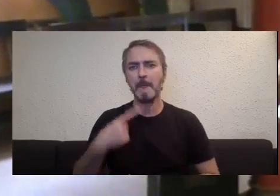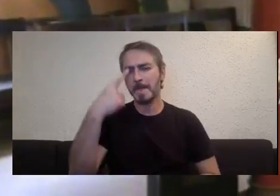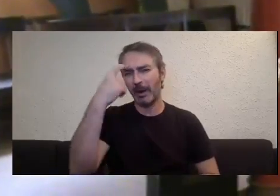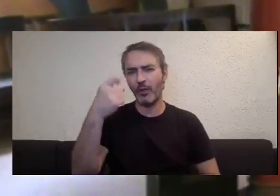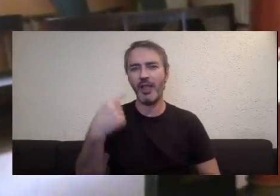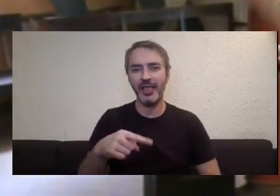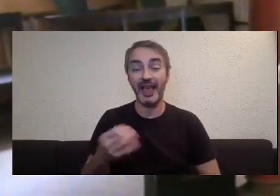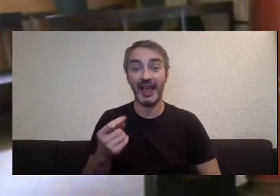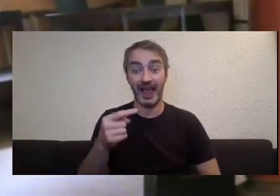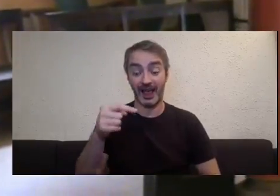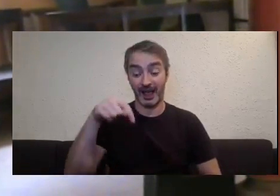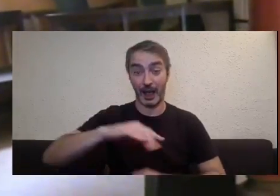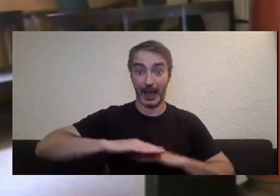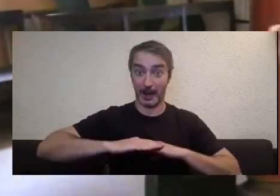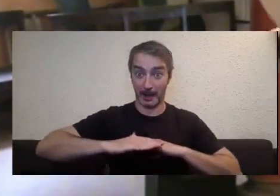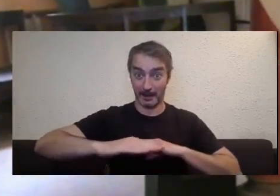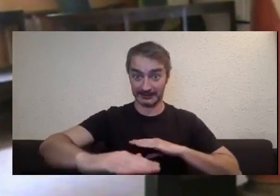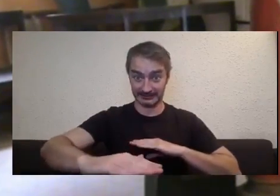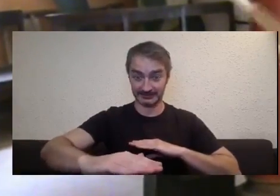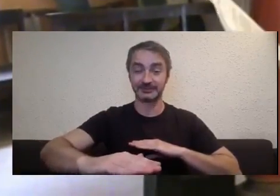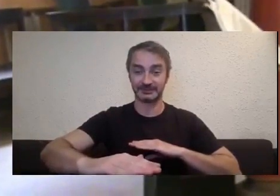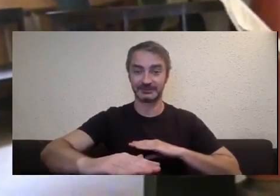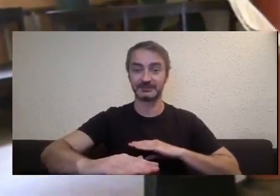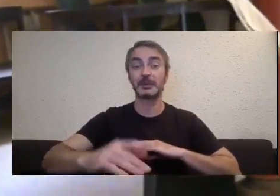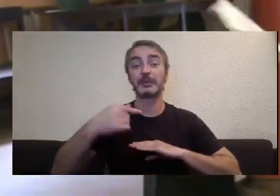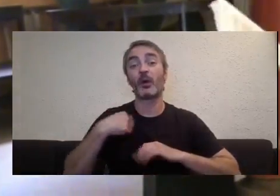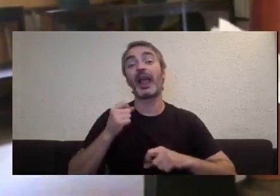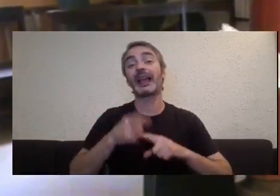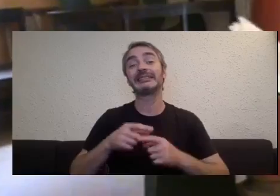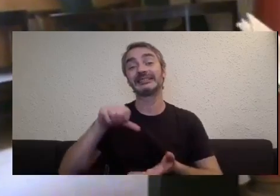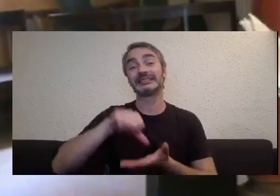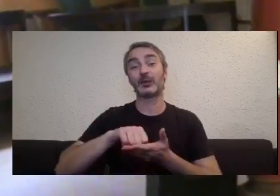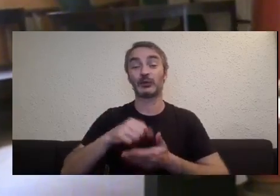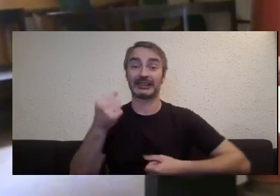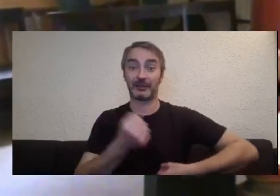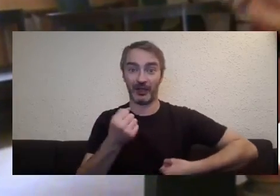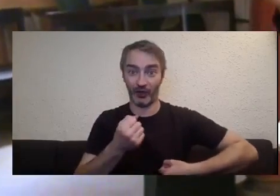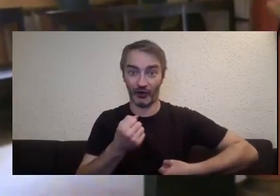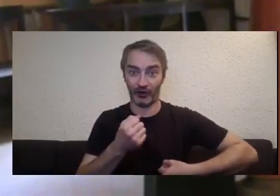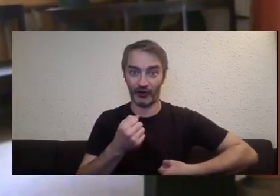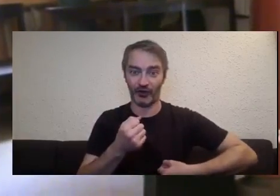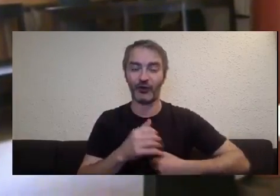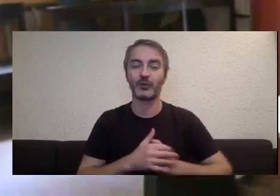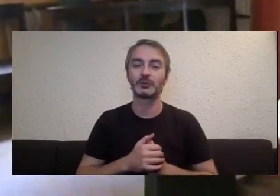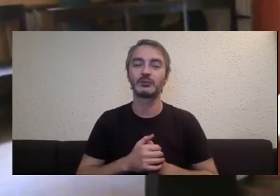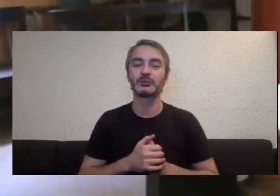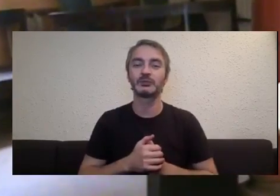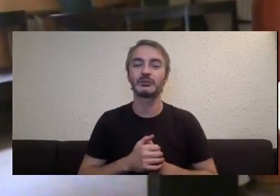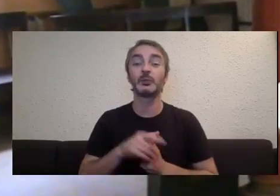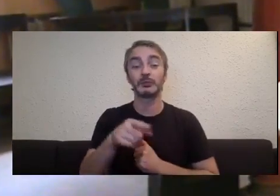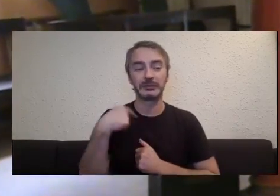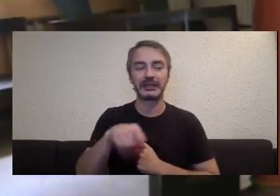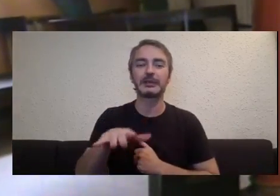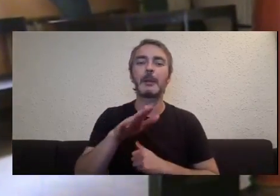I, bueno, de fet, fins i tot hi havia com la part de baix era la sota dels treballadors i si tenien